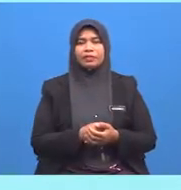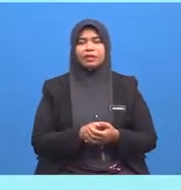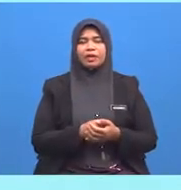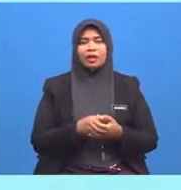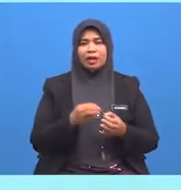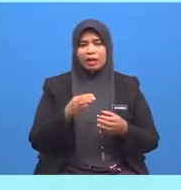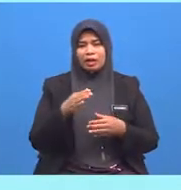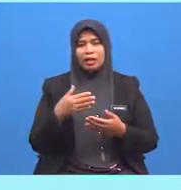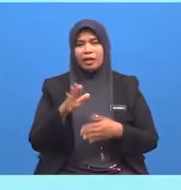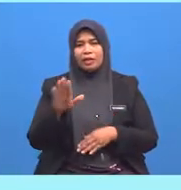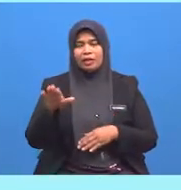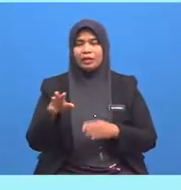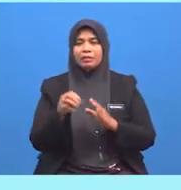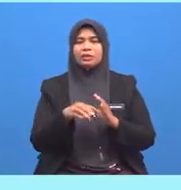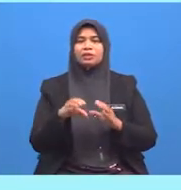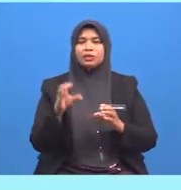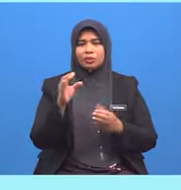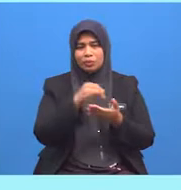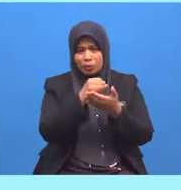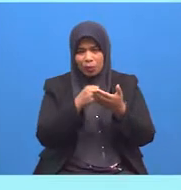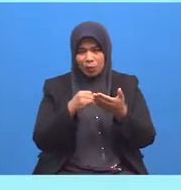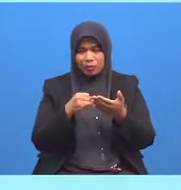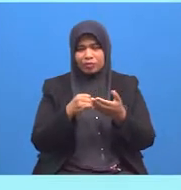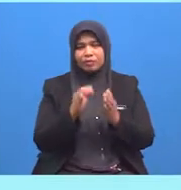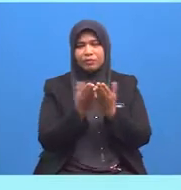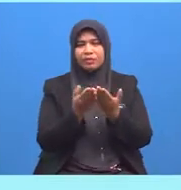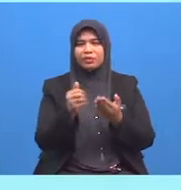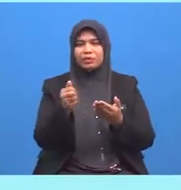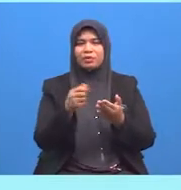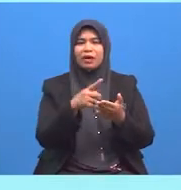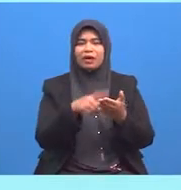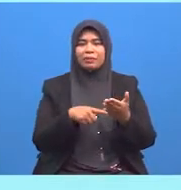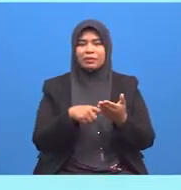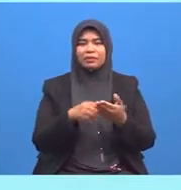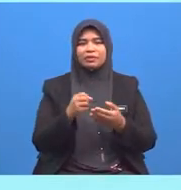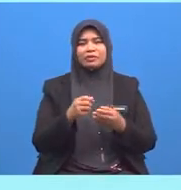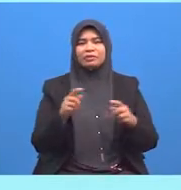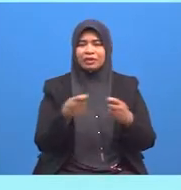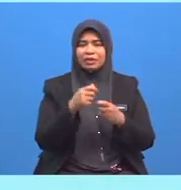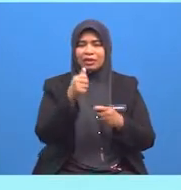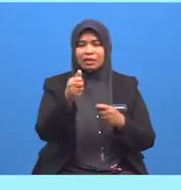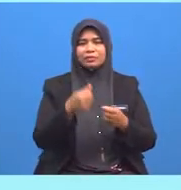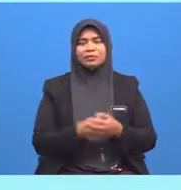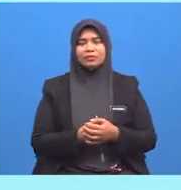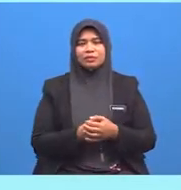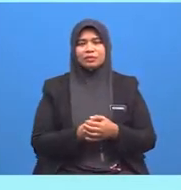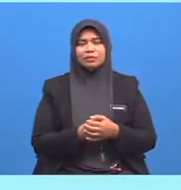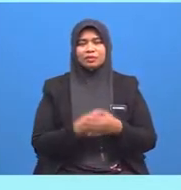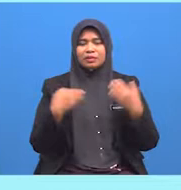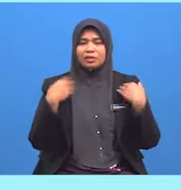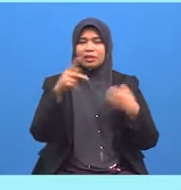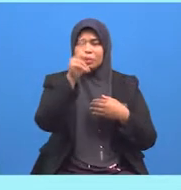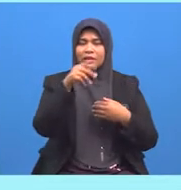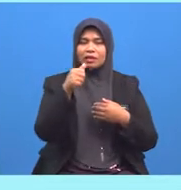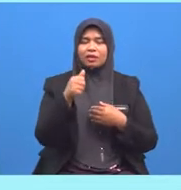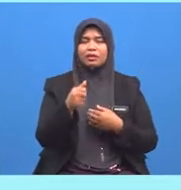sekiranya adik mencium Ting buku kamu aku udah tindakan kamu ya adegan kamu